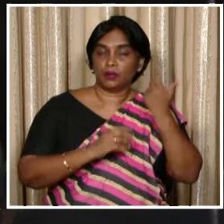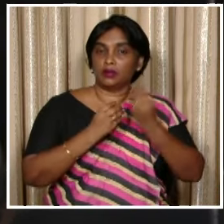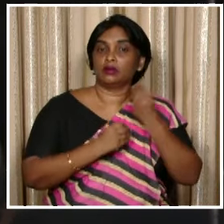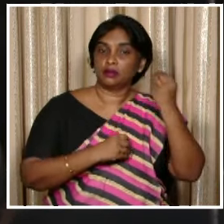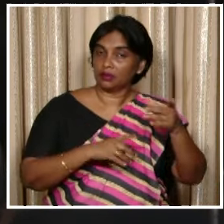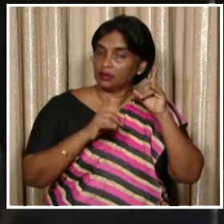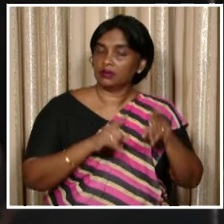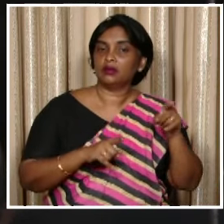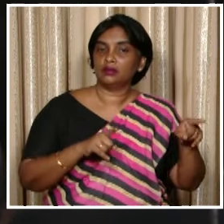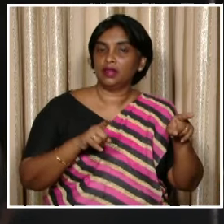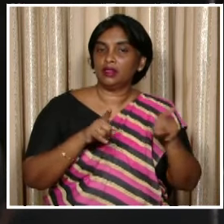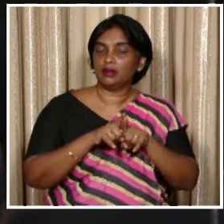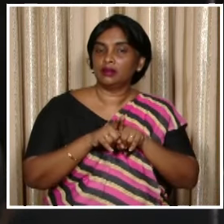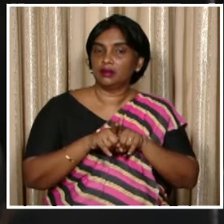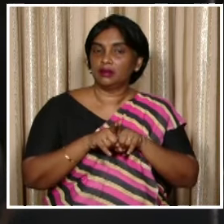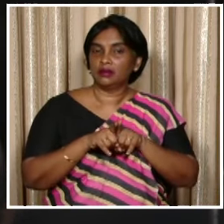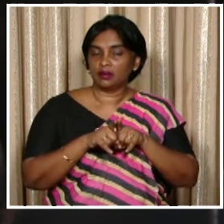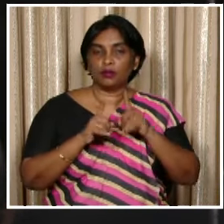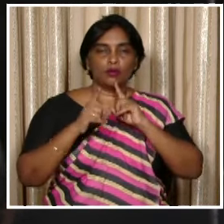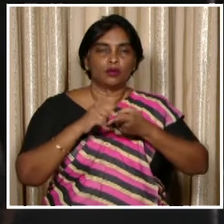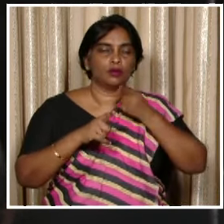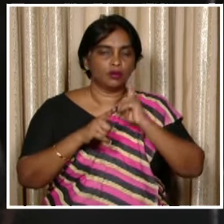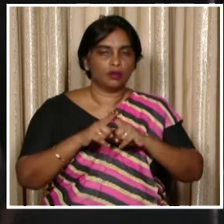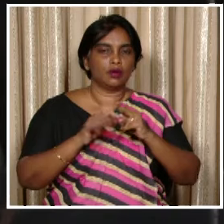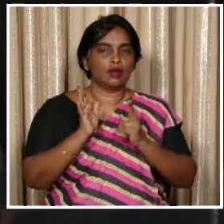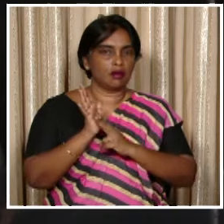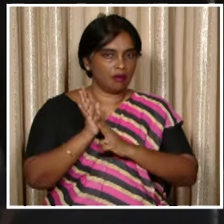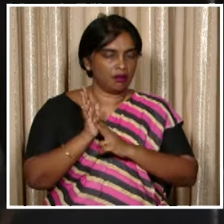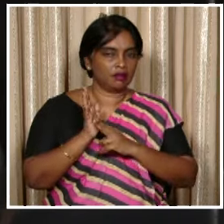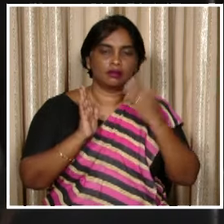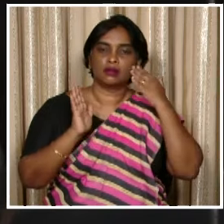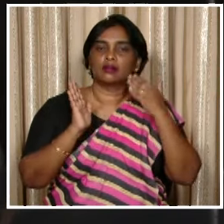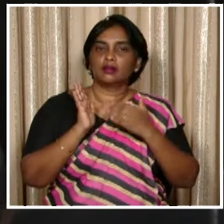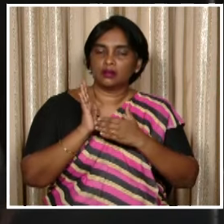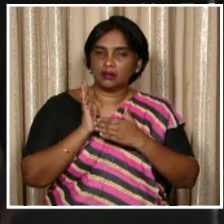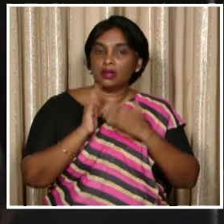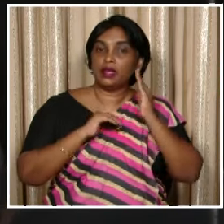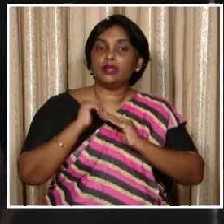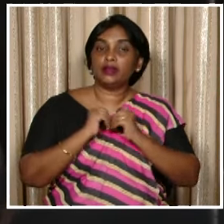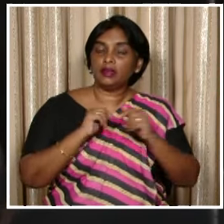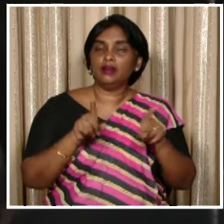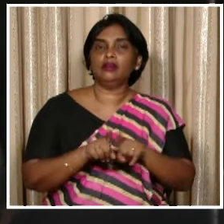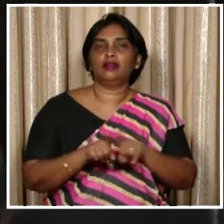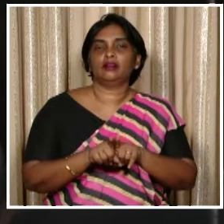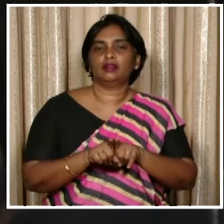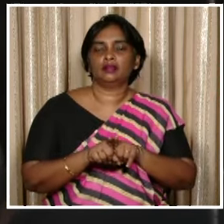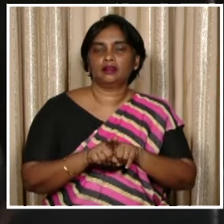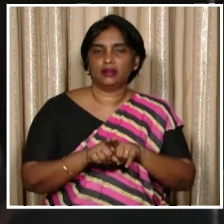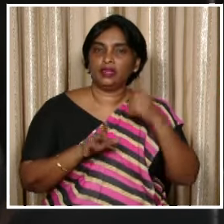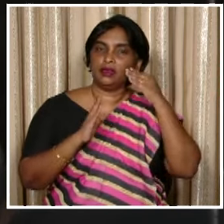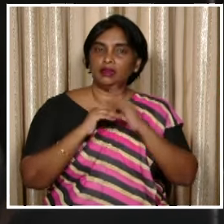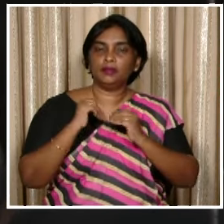එහෙම කරලා උදාහරණයක් හැටියට අපි උදාහරණයක් හැටියට නාවල ඒ වගේ ගෙවල් වල ජීවත් වෙන කට්ටිය රුපියල් 150,000ට වඩා